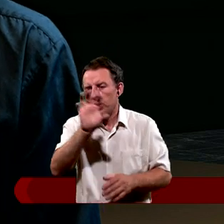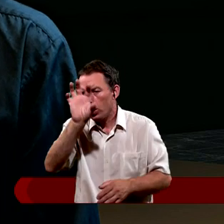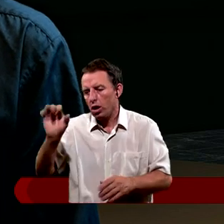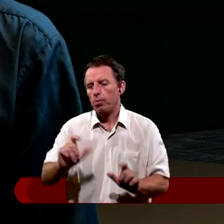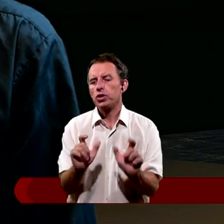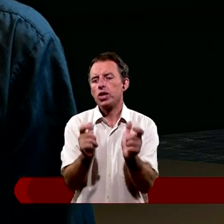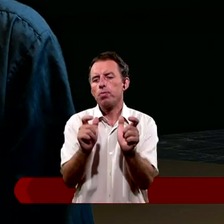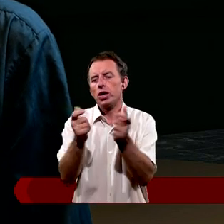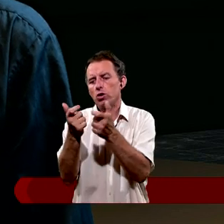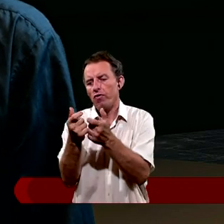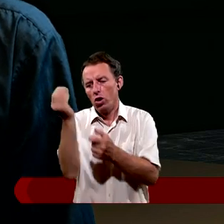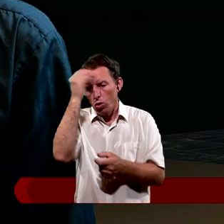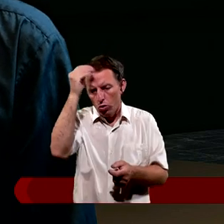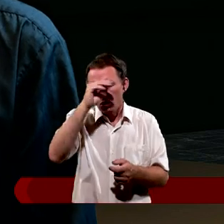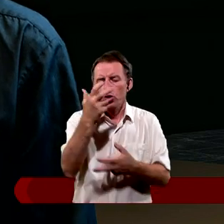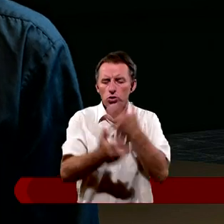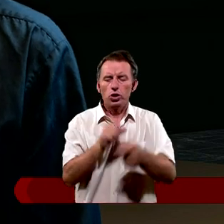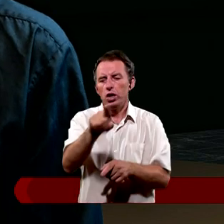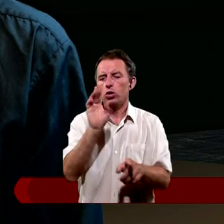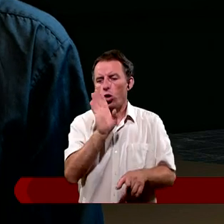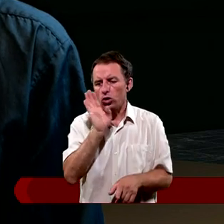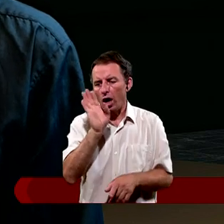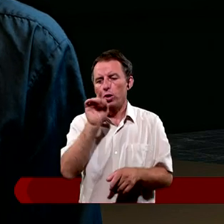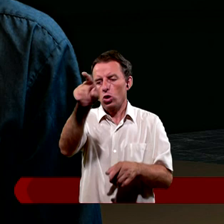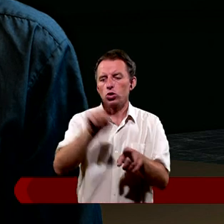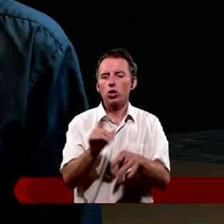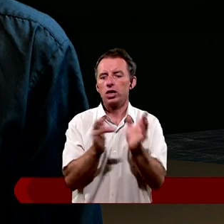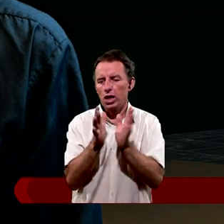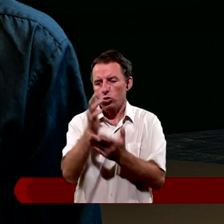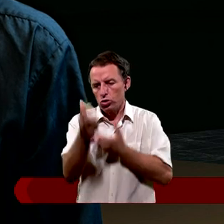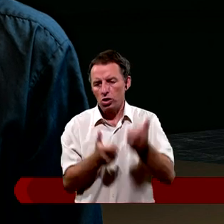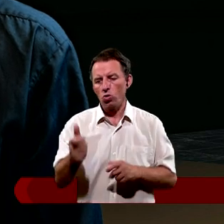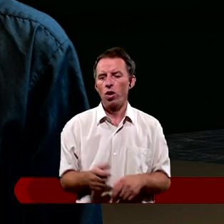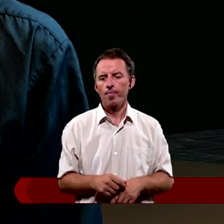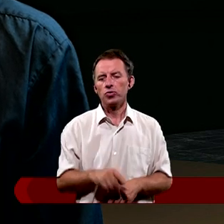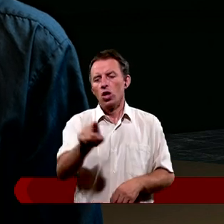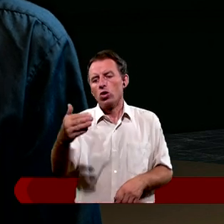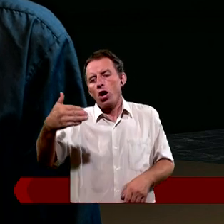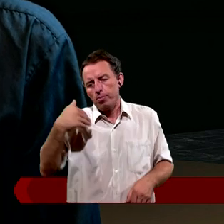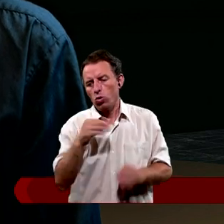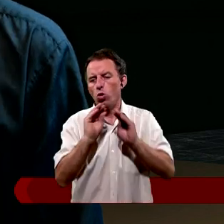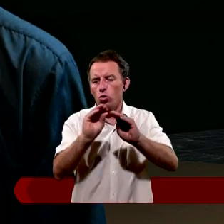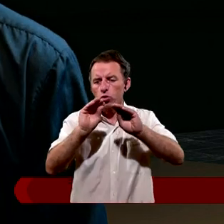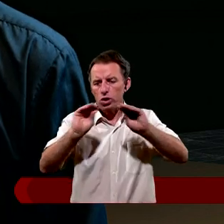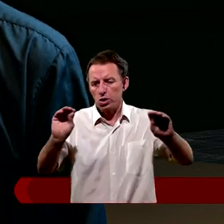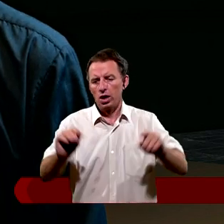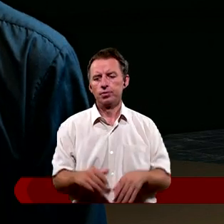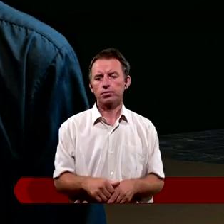się, nieprzypadkowo wysłał uczniów, aby czynili to samo, to co On czynił, dlatego że to było uczenie